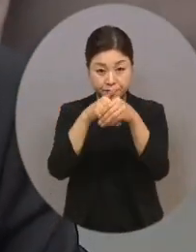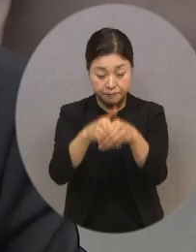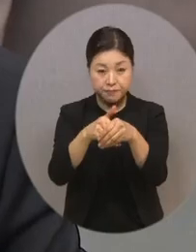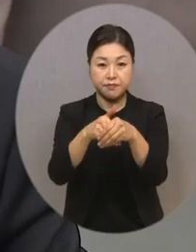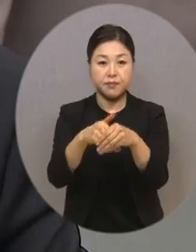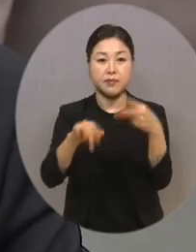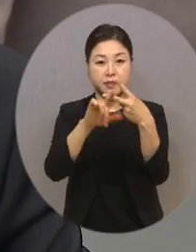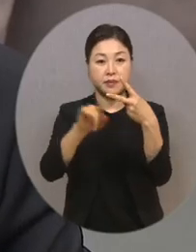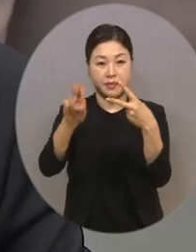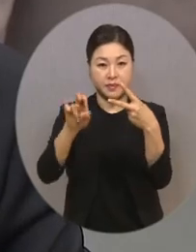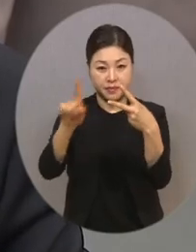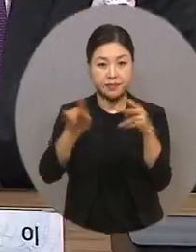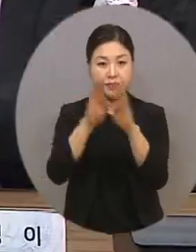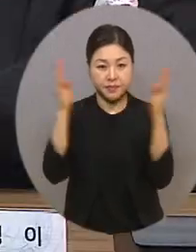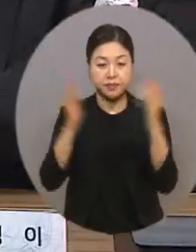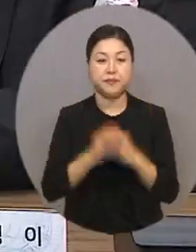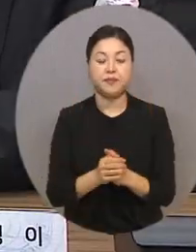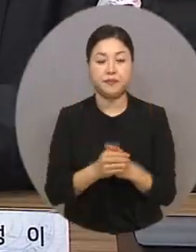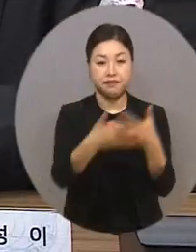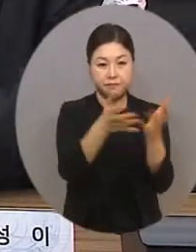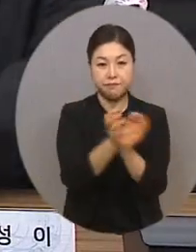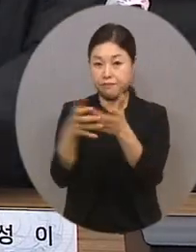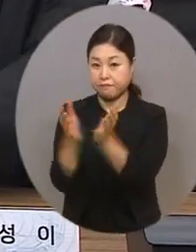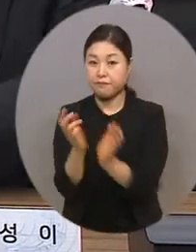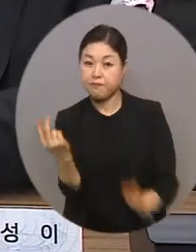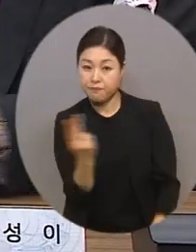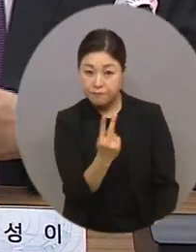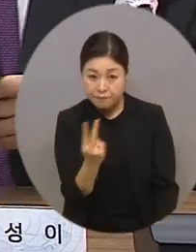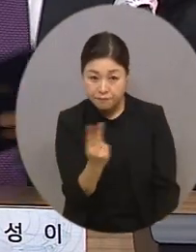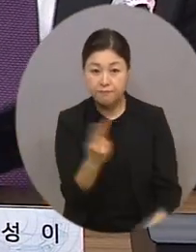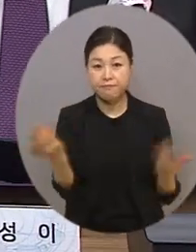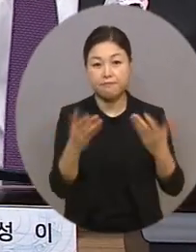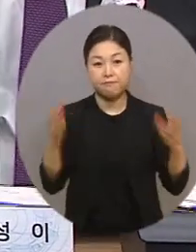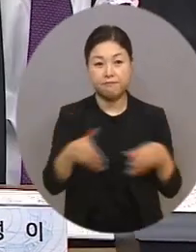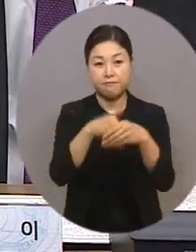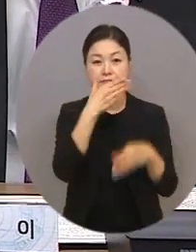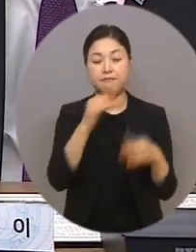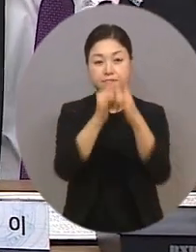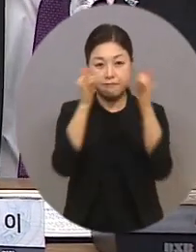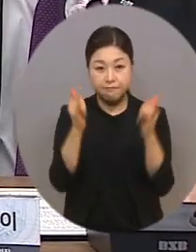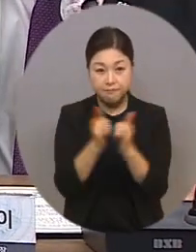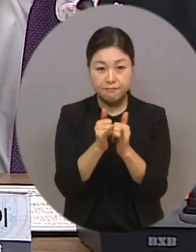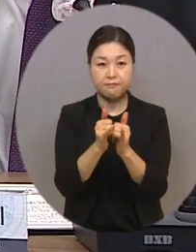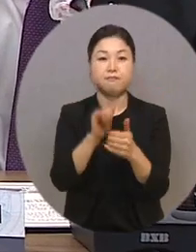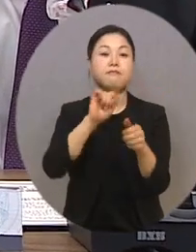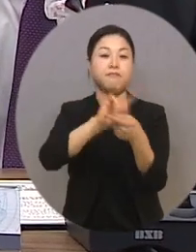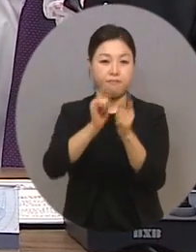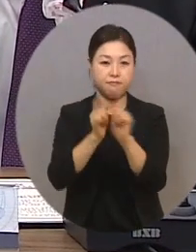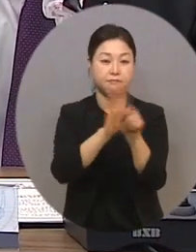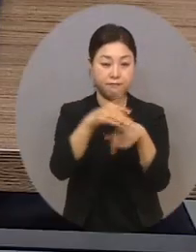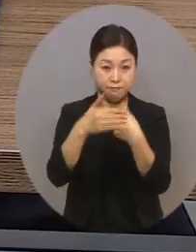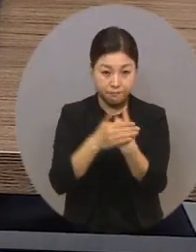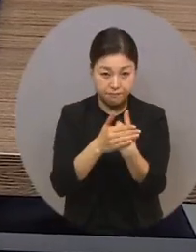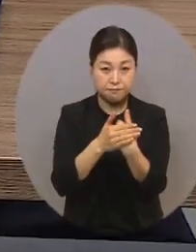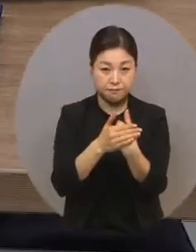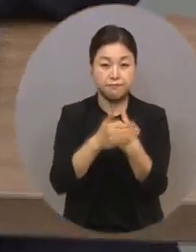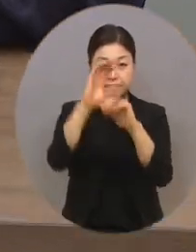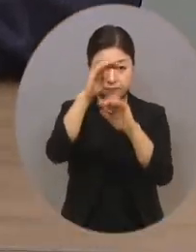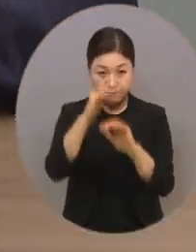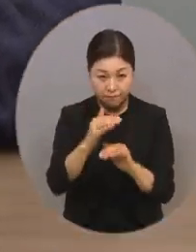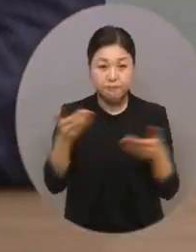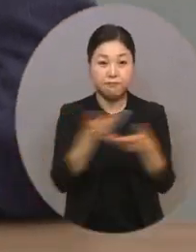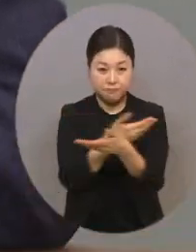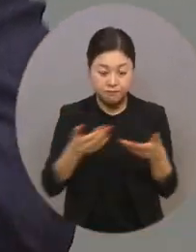열렸습니다 두 단체는 업무협약을 통해 복지 사회 조성을 위한 상호 협력과 상호 기사 교류 등을